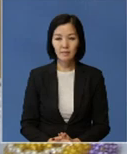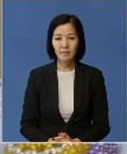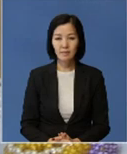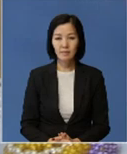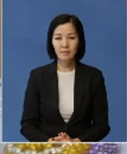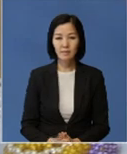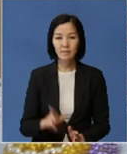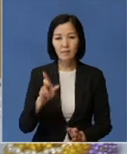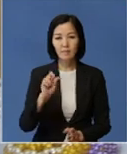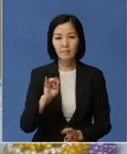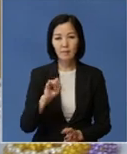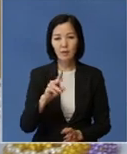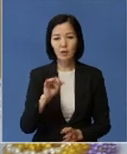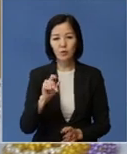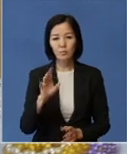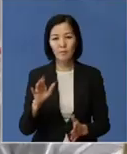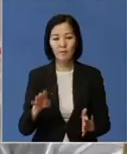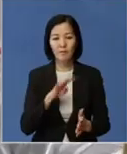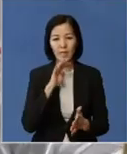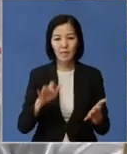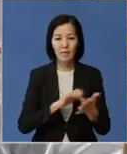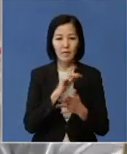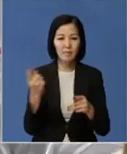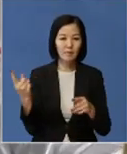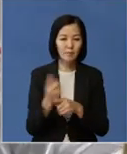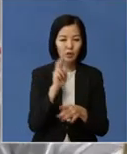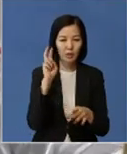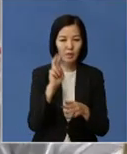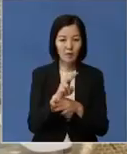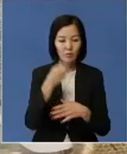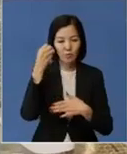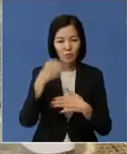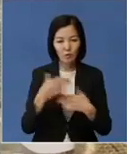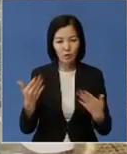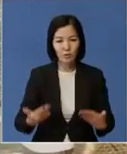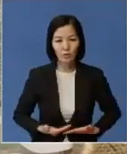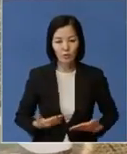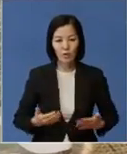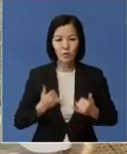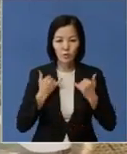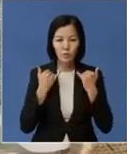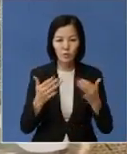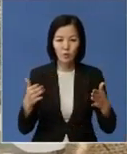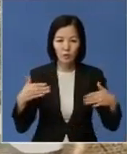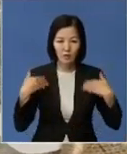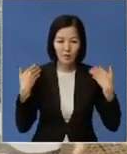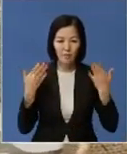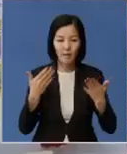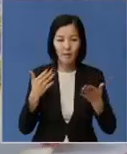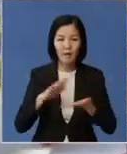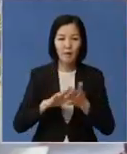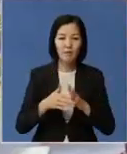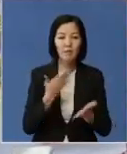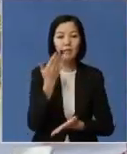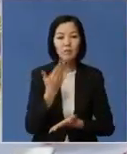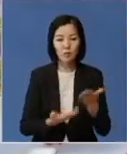Батыржан Байжұманов Кеншілер қаласында қарттар үйіне алғаш рет келуі. Орталық тұрғындарын мерекемен құттықтап, қал жағдайын сұрап, тыныс